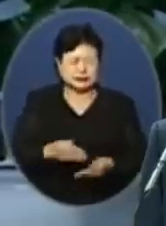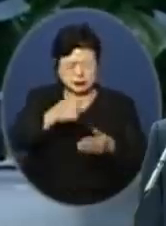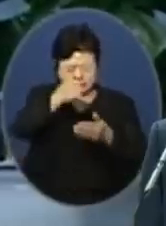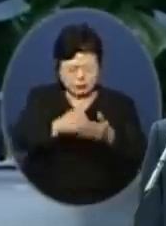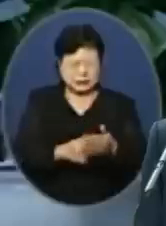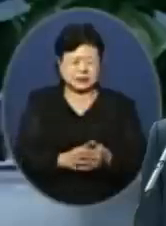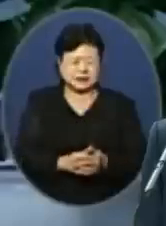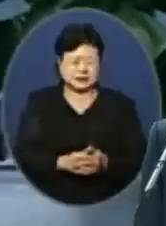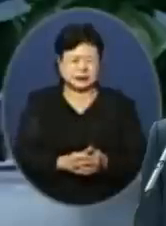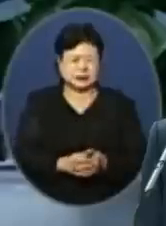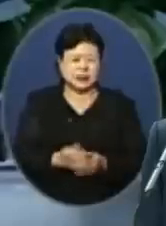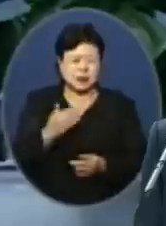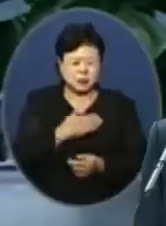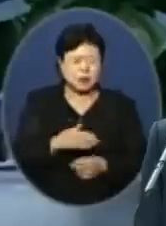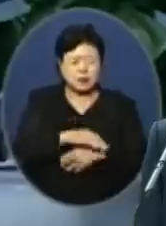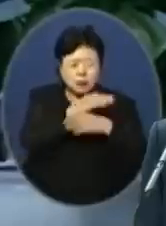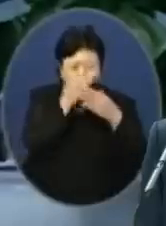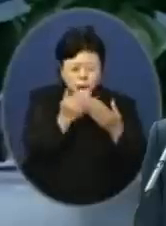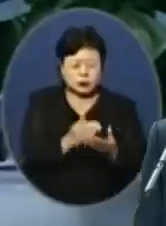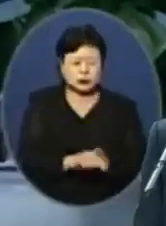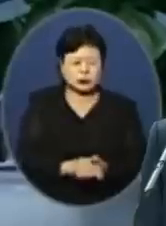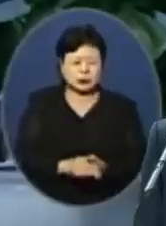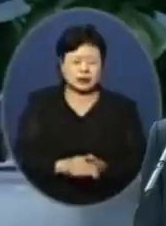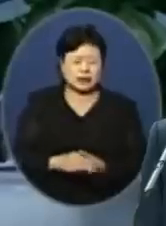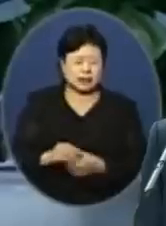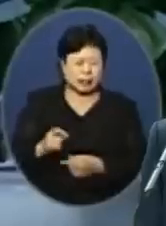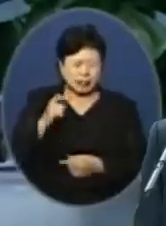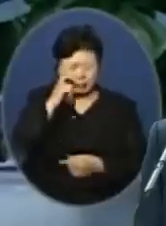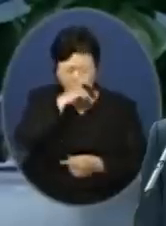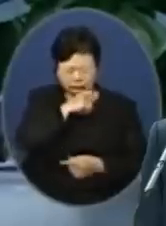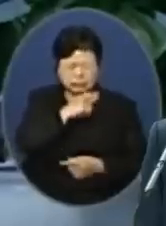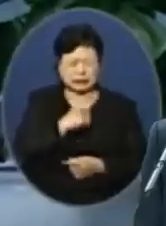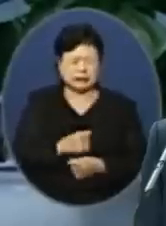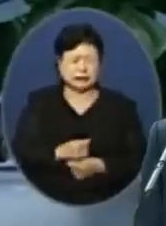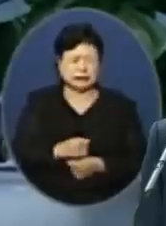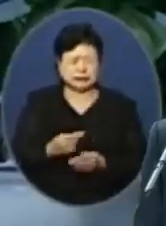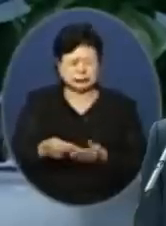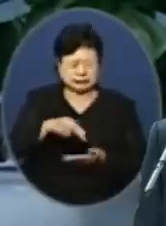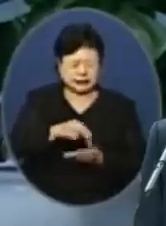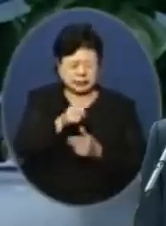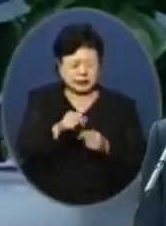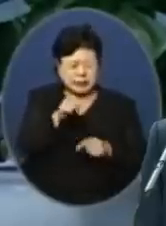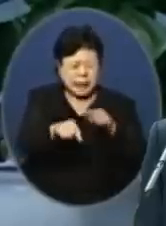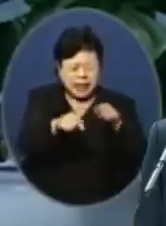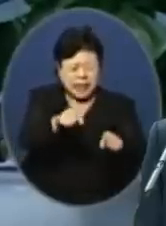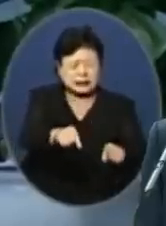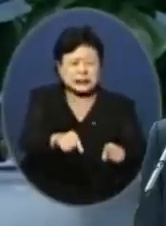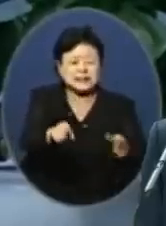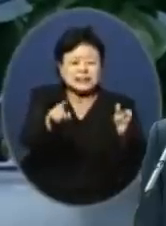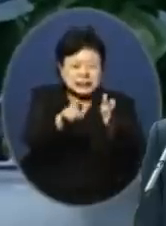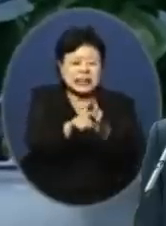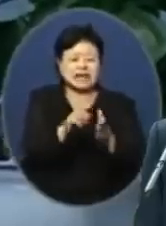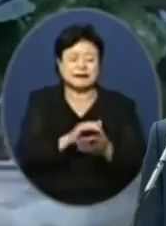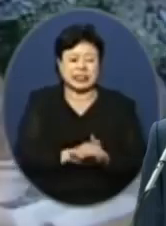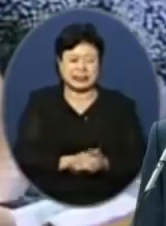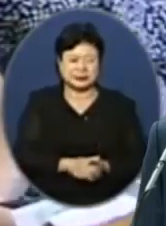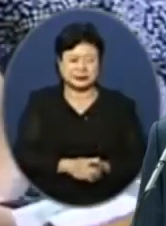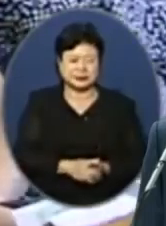빠지면서 온 몸 전체가 퇴비로 덮어섰으면서도 비틀거리고 하나님께로 나아가는 이것이 신앙인 것입니다.